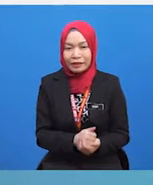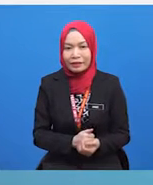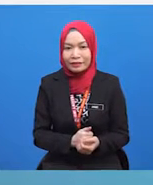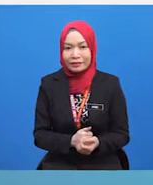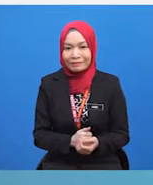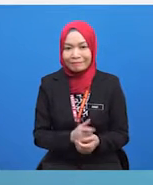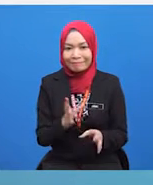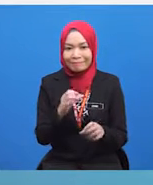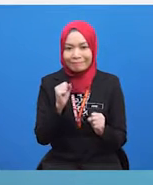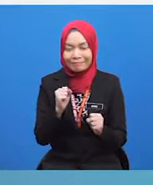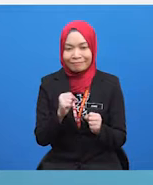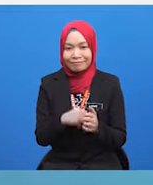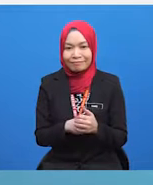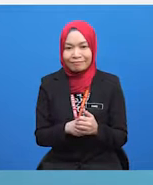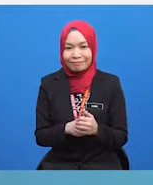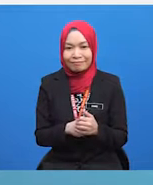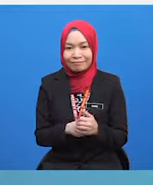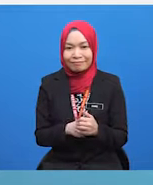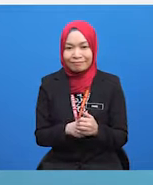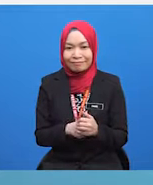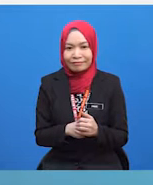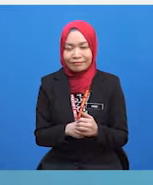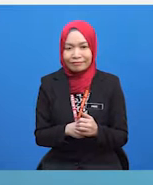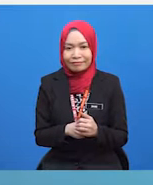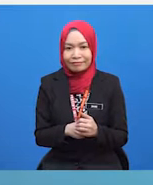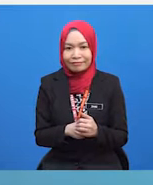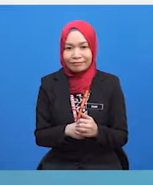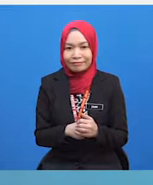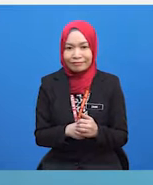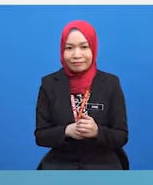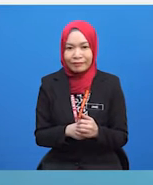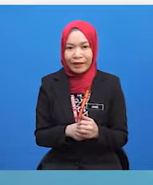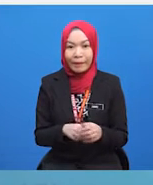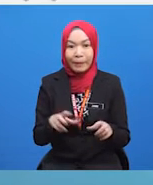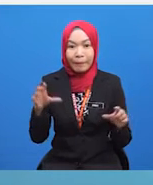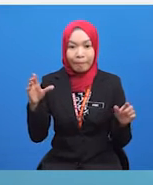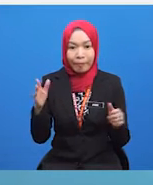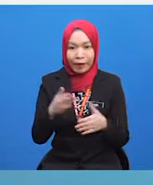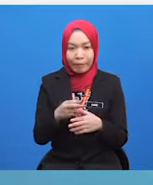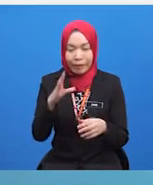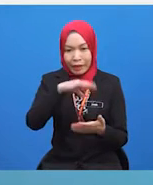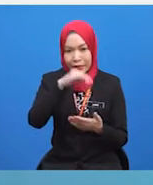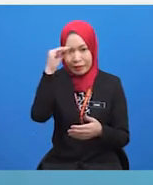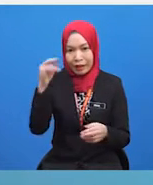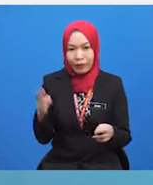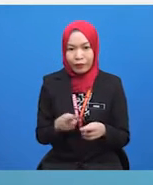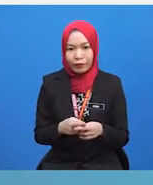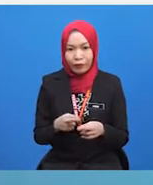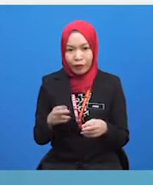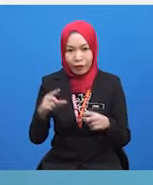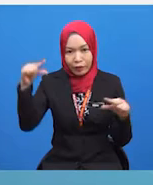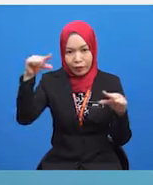kemahiran amali bagi cropping image atau memotong gambar menggunakan tiga teknik yang